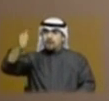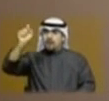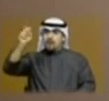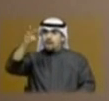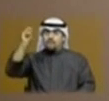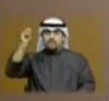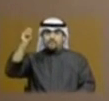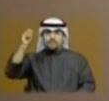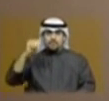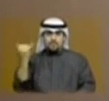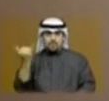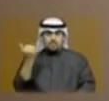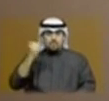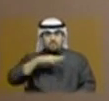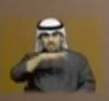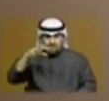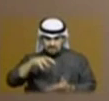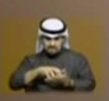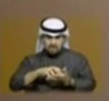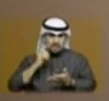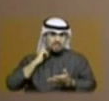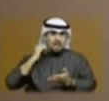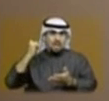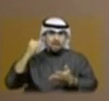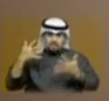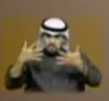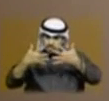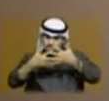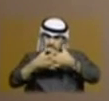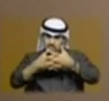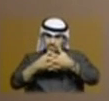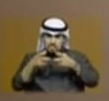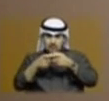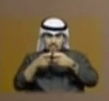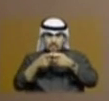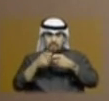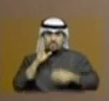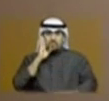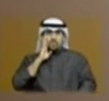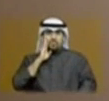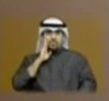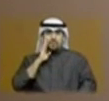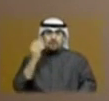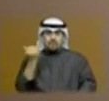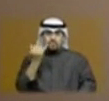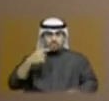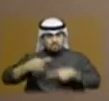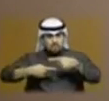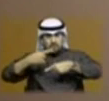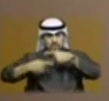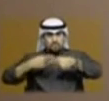بالتجمع العربي حوالين الفكرة والقيم، ده اللي بيطرحه دار المعارف. التعاون المستمر عبر الزمن،